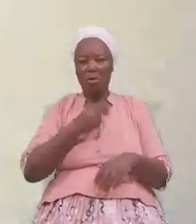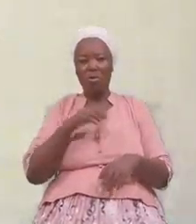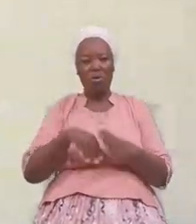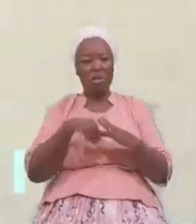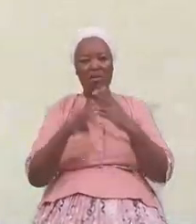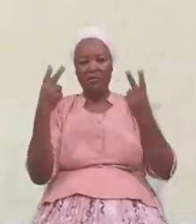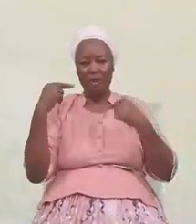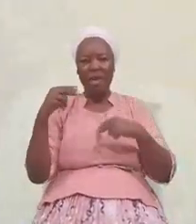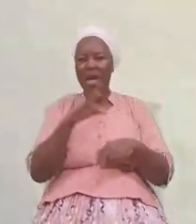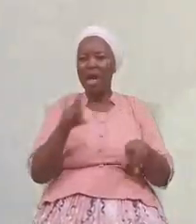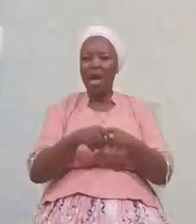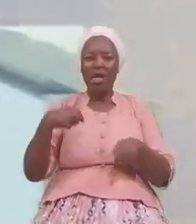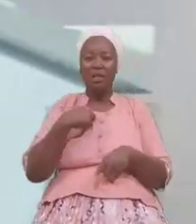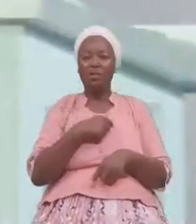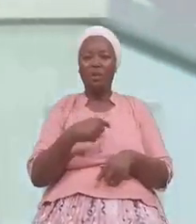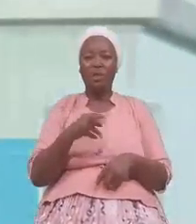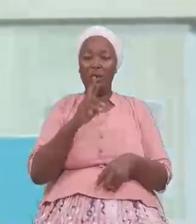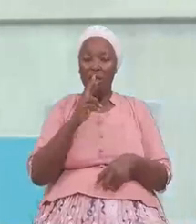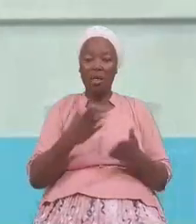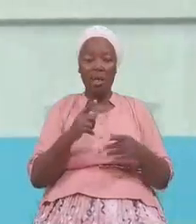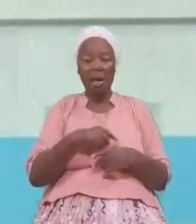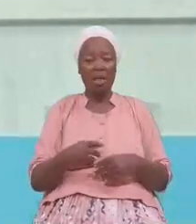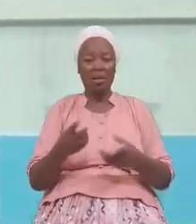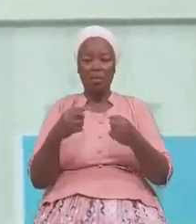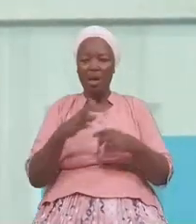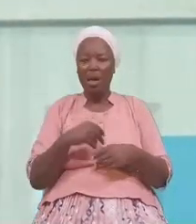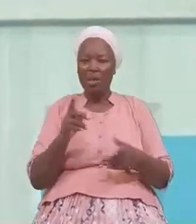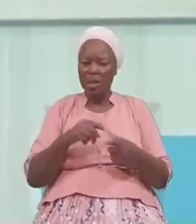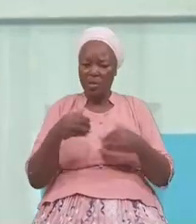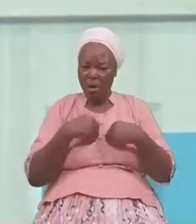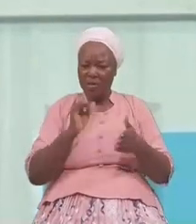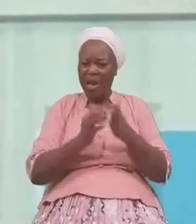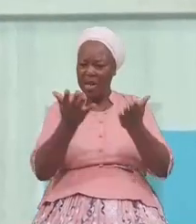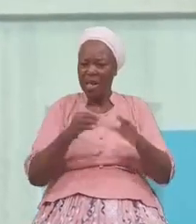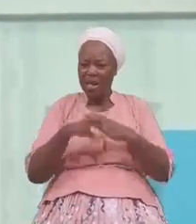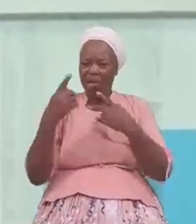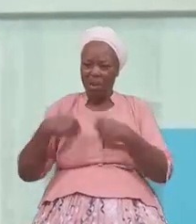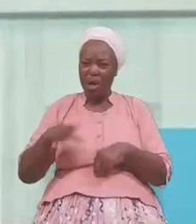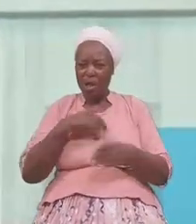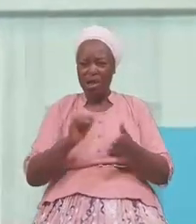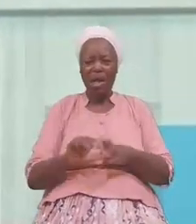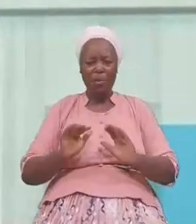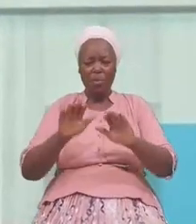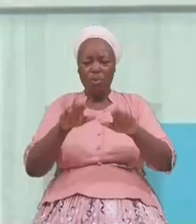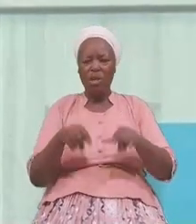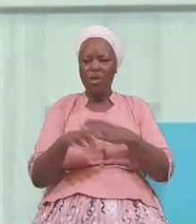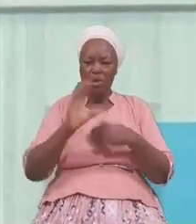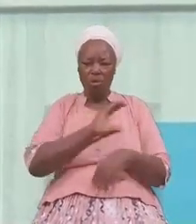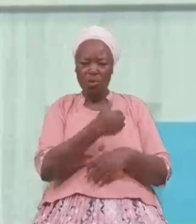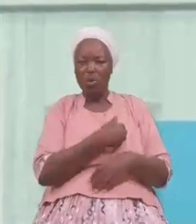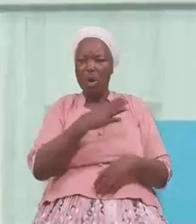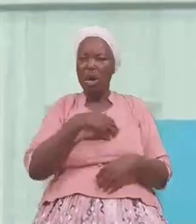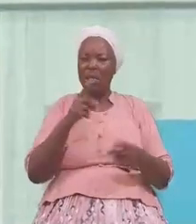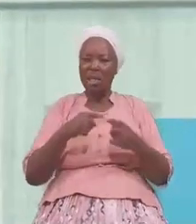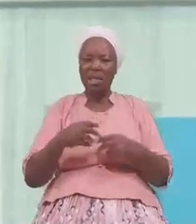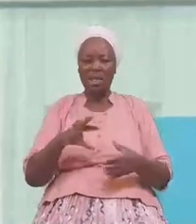Comme tu as cette attraction dans ton cœur, dans ton âme, et l'Esprit